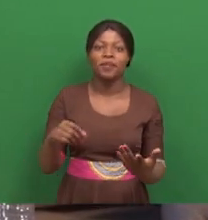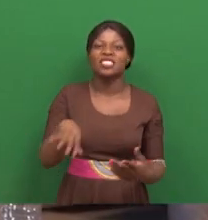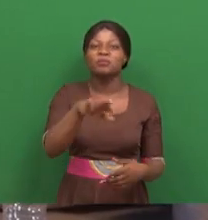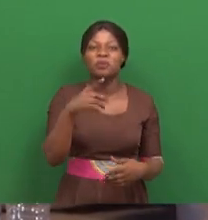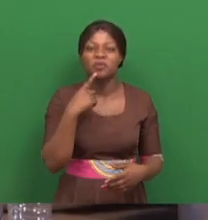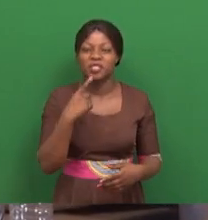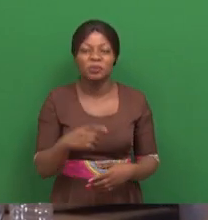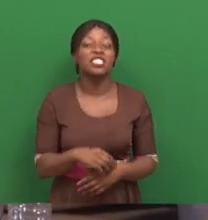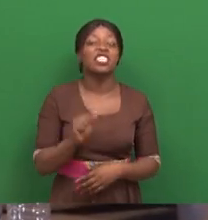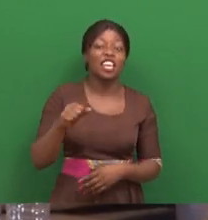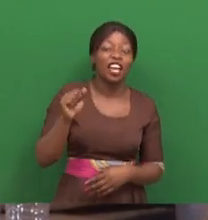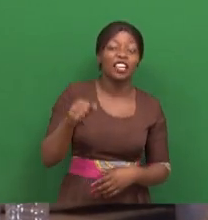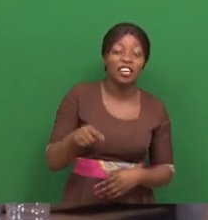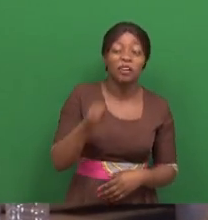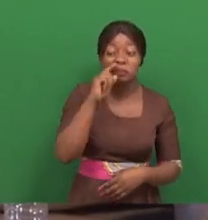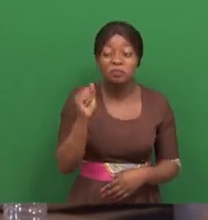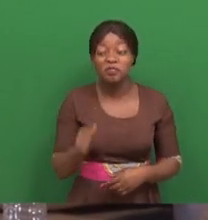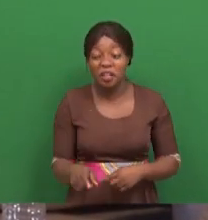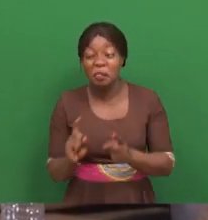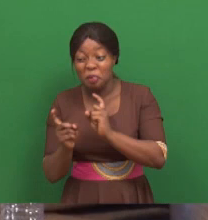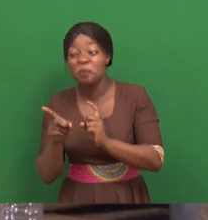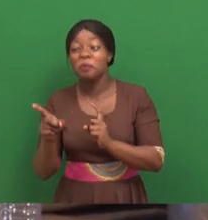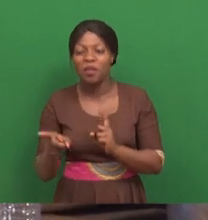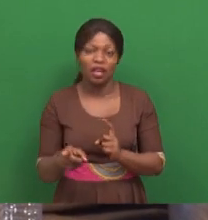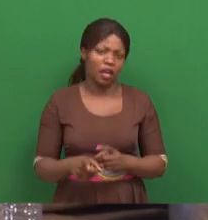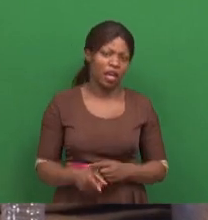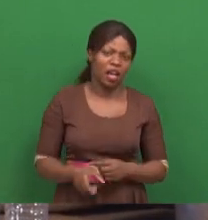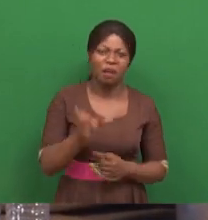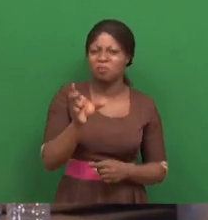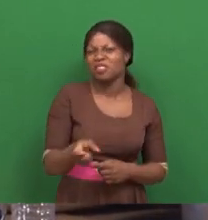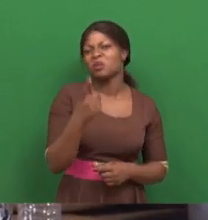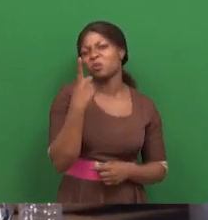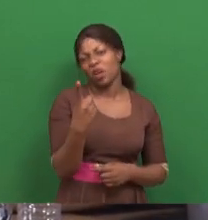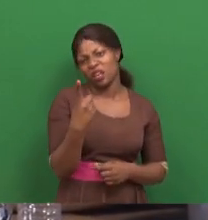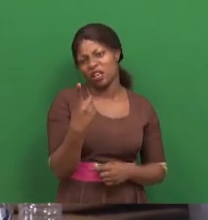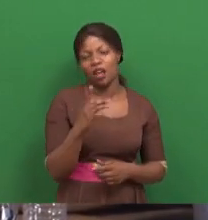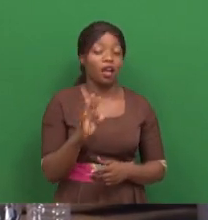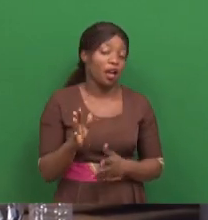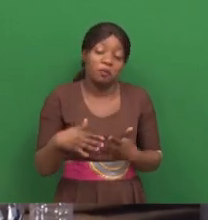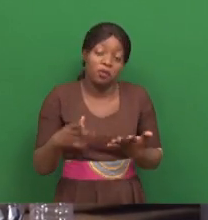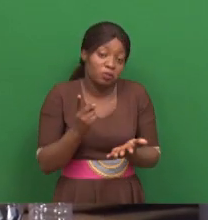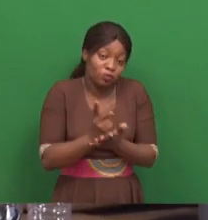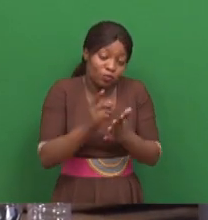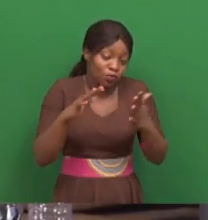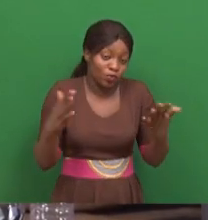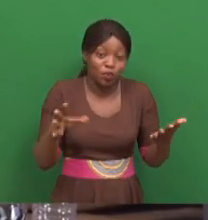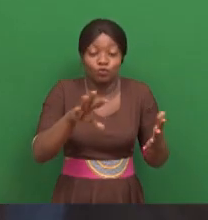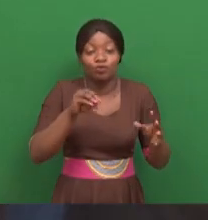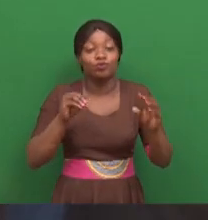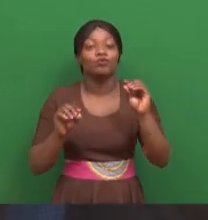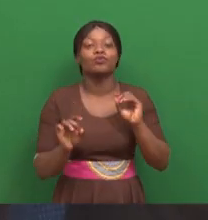nasazotukwa. Nasazoudzwa. Nasazozo. Nemunhu mumwe chete. Aiwa hero jira kufuka kana kuwarira. Ndoya pamuri